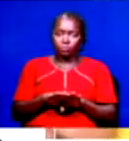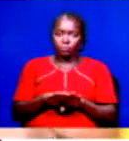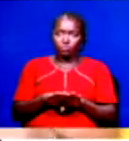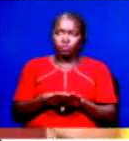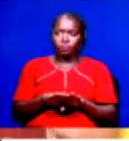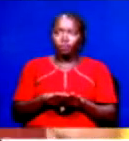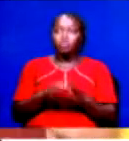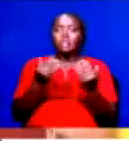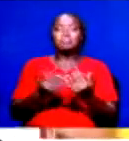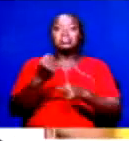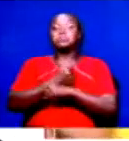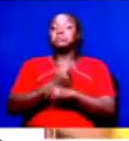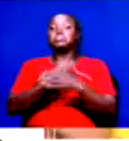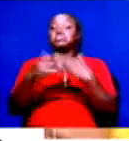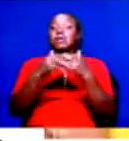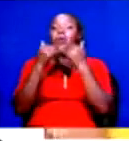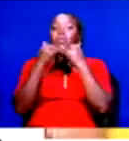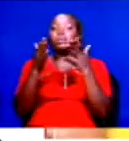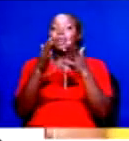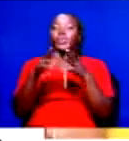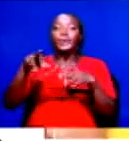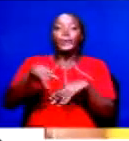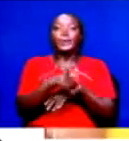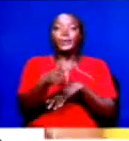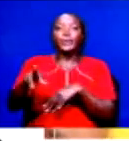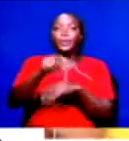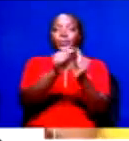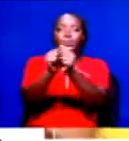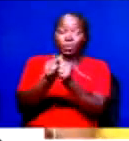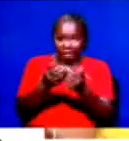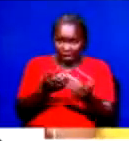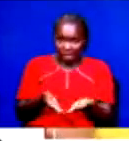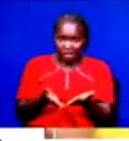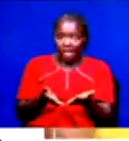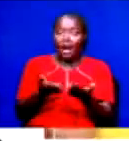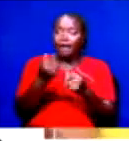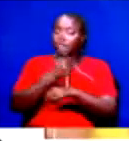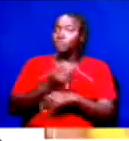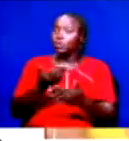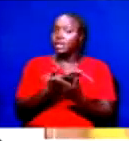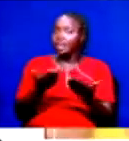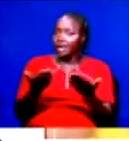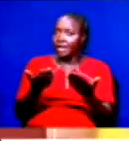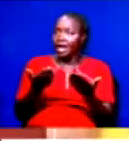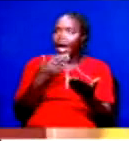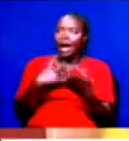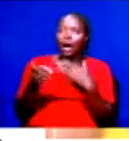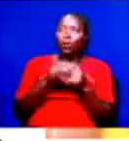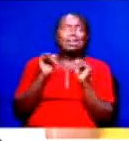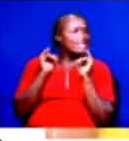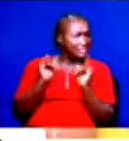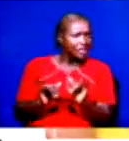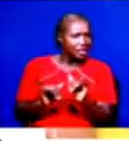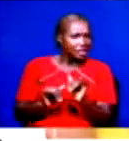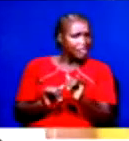Watoto wako kwa shule wanatambaa tu kwa pamoja nao. Na ile shule watoto wako tu, hakuna mtu anaweza kukaa hapo na mtoto